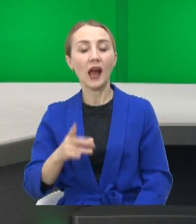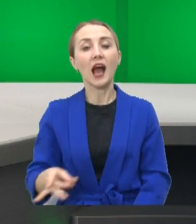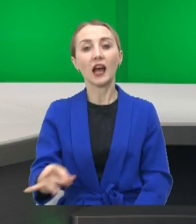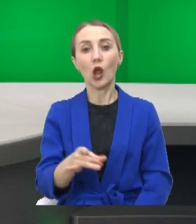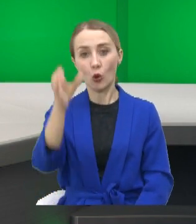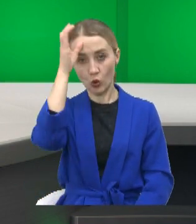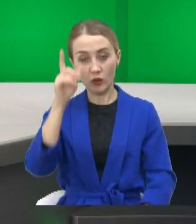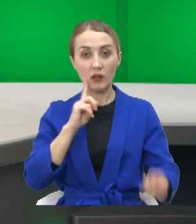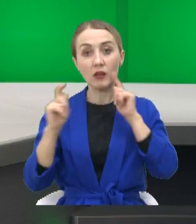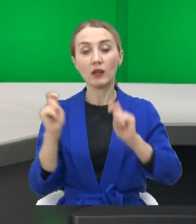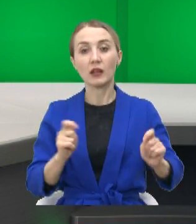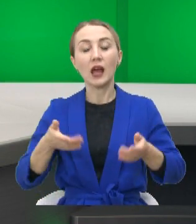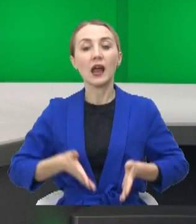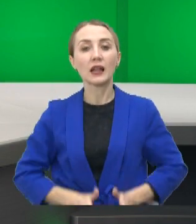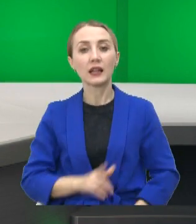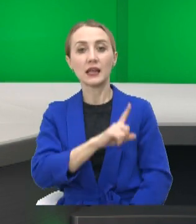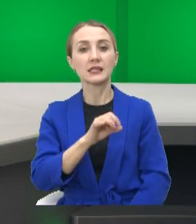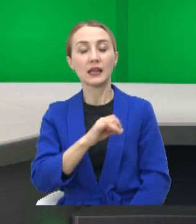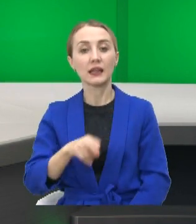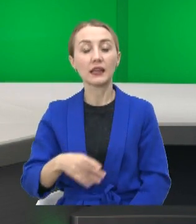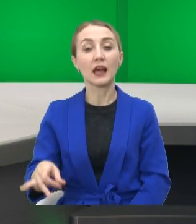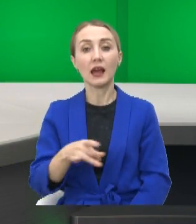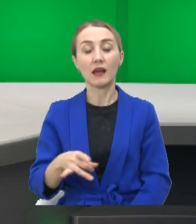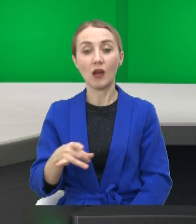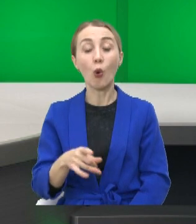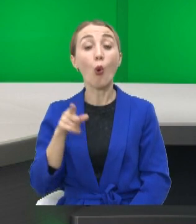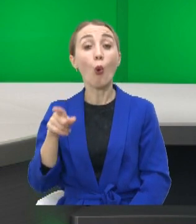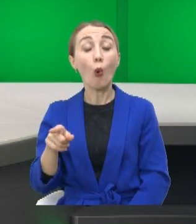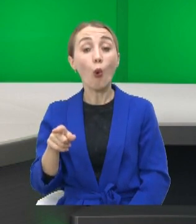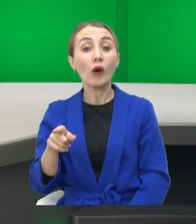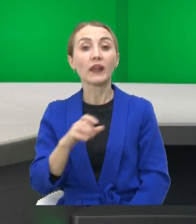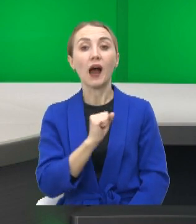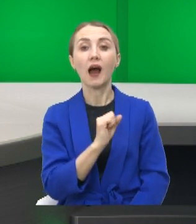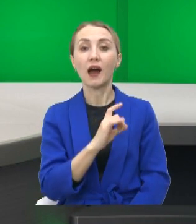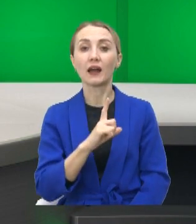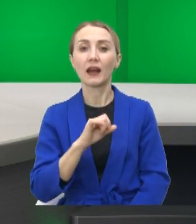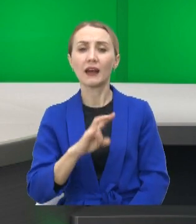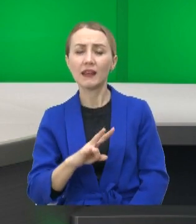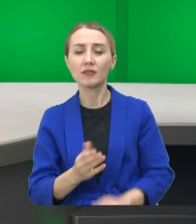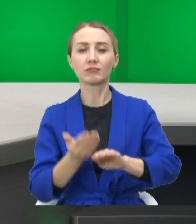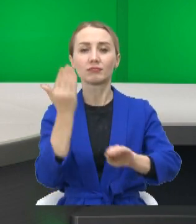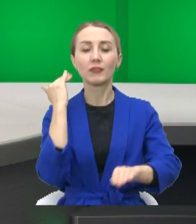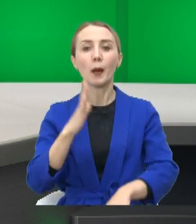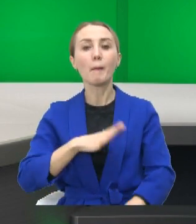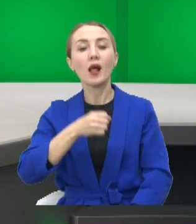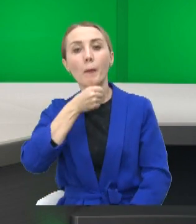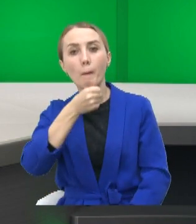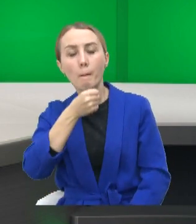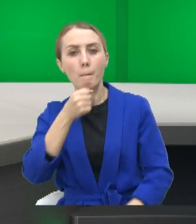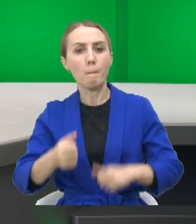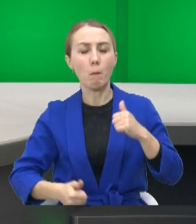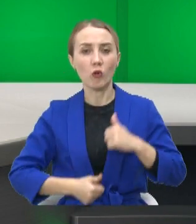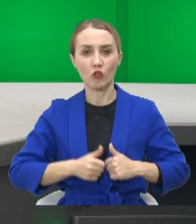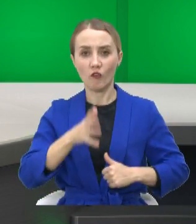научная конференция. Он родился в Зериндинском районе. Канайби из рода Караул племени Аргын Среднего Жуза был оратором Батыром Бием